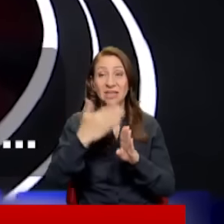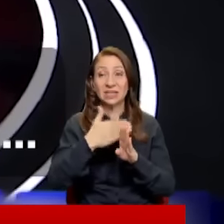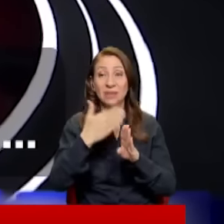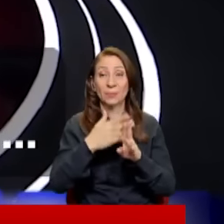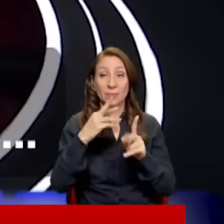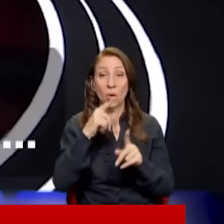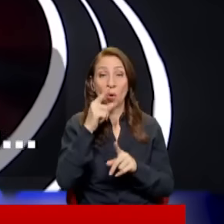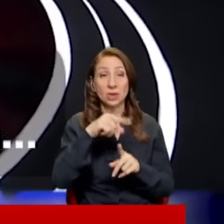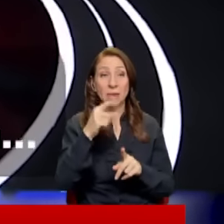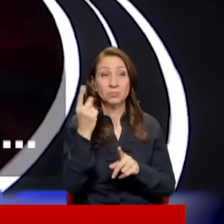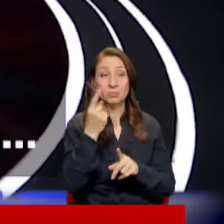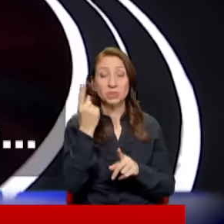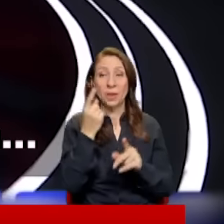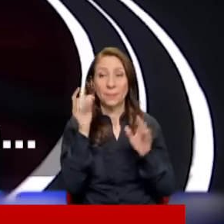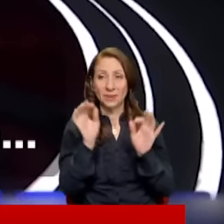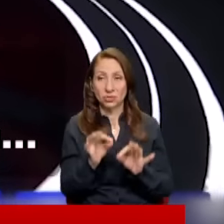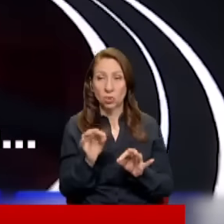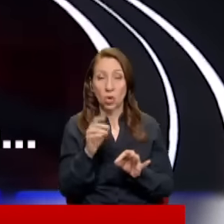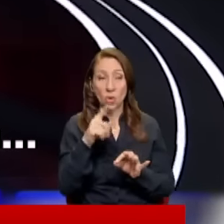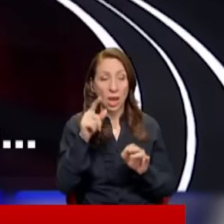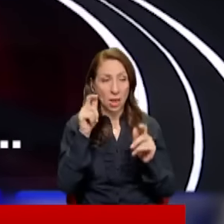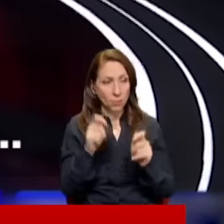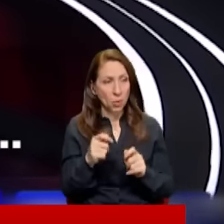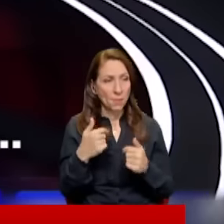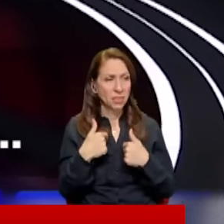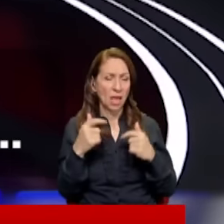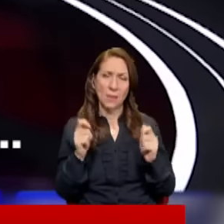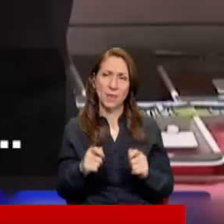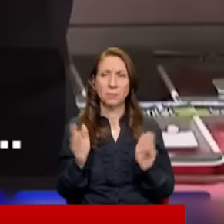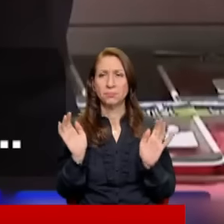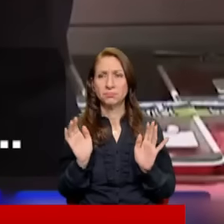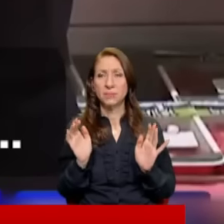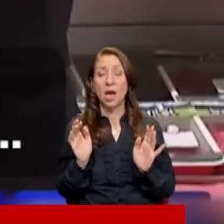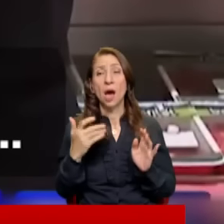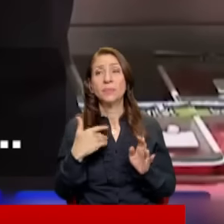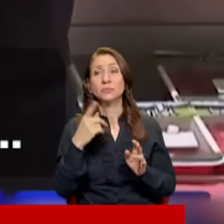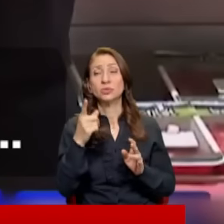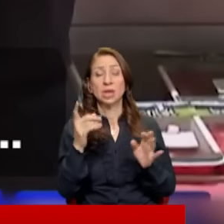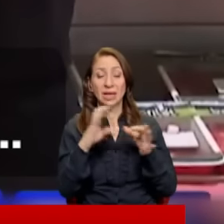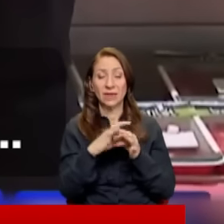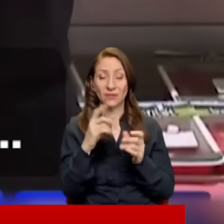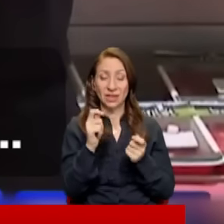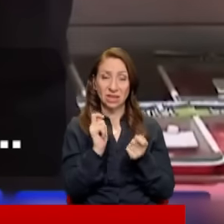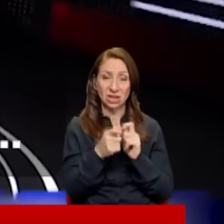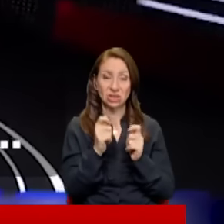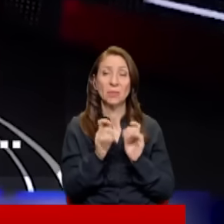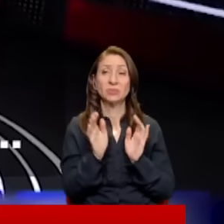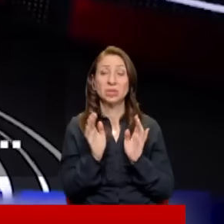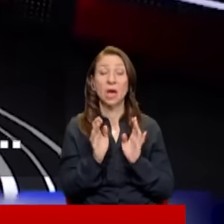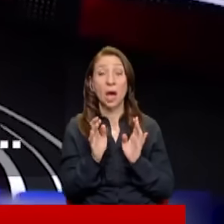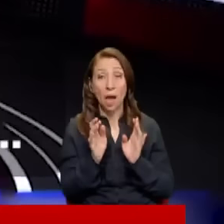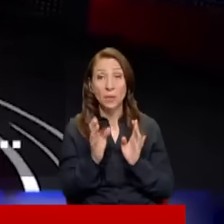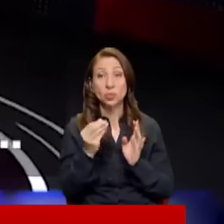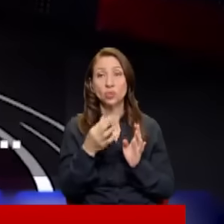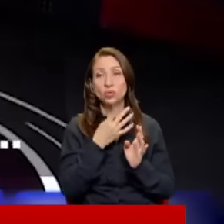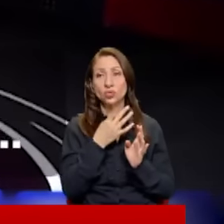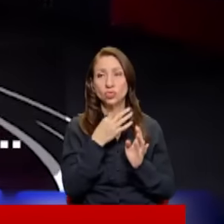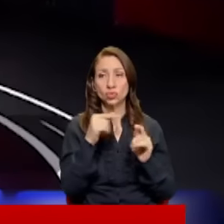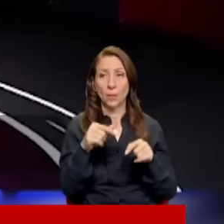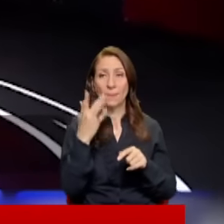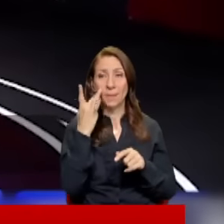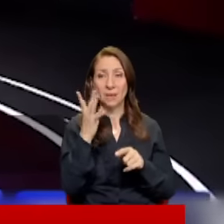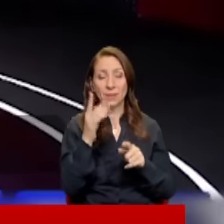döndü Oradan da bir şey başladı onlar yapıyor O zaman ben de yapayım a Biz bununla ilgili fiyatı değiştirmemiş Ama çok şükür şu anda